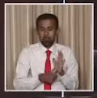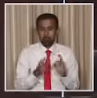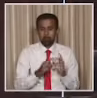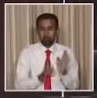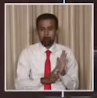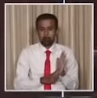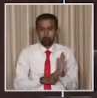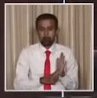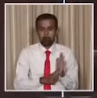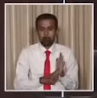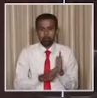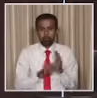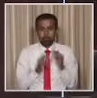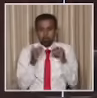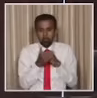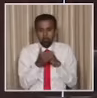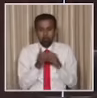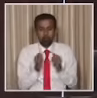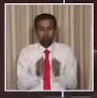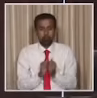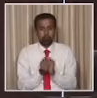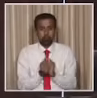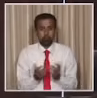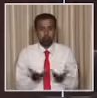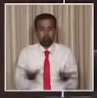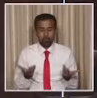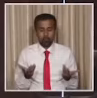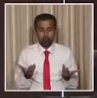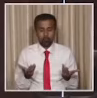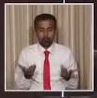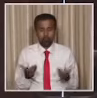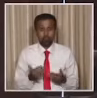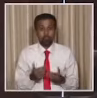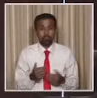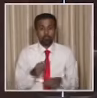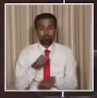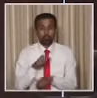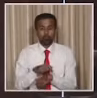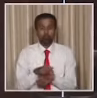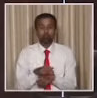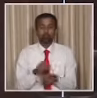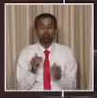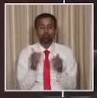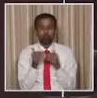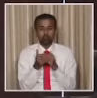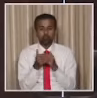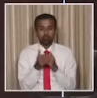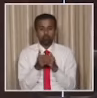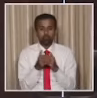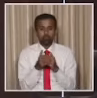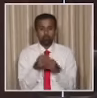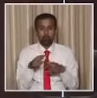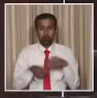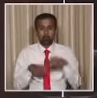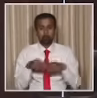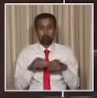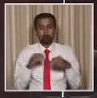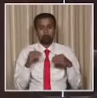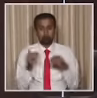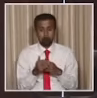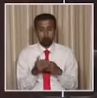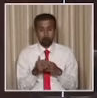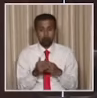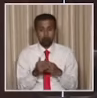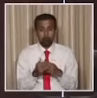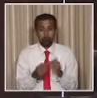මේ ඉබිකටු වශයෙන් ඇංගිලා මේ ගමඩ වැඩ කරන්න බෑ. ඒ නිසා මොන කාලයක් ඔබතුමාලා හැංගිලා ඉන්න හැදුවත් මෙතුමා හොඳට මැතිවරණ හංගලා කොහොම